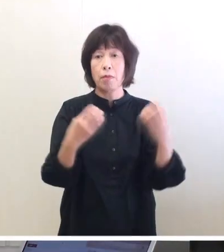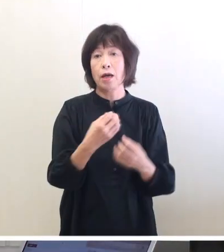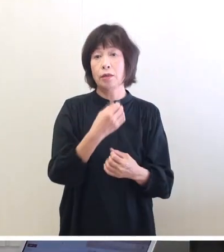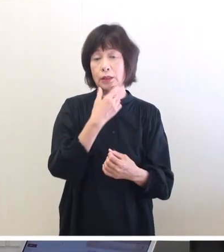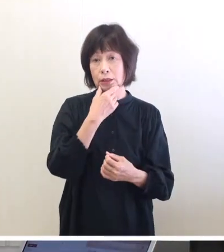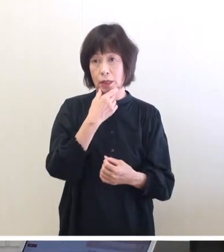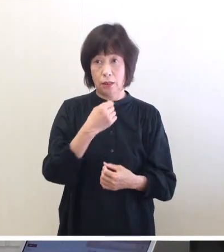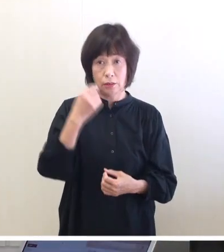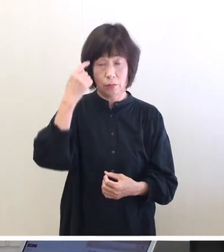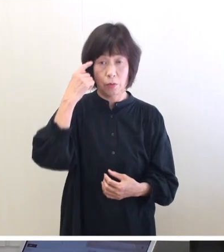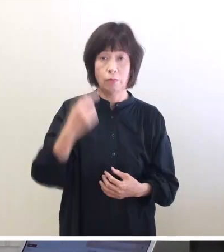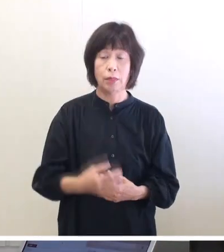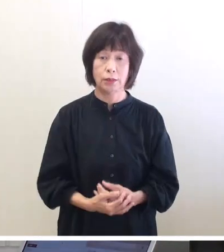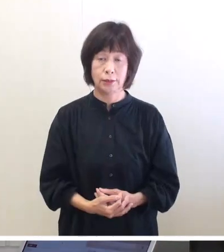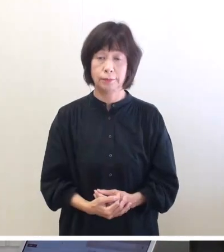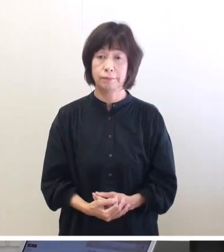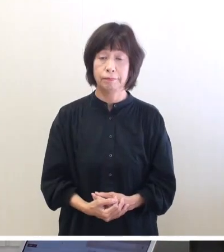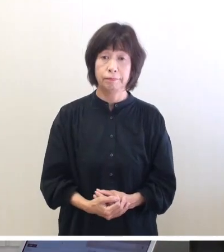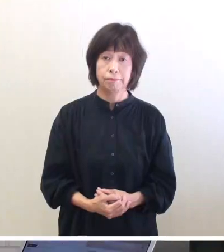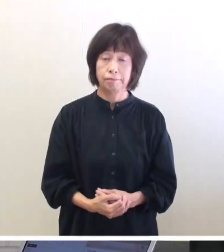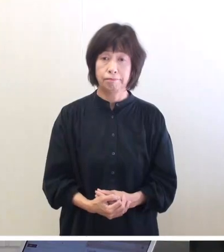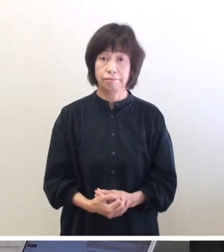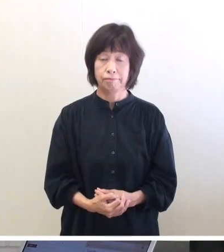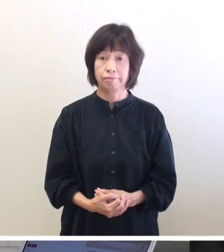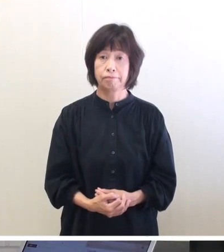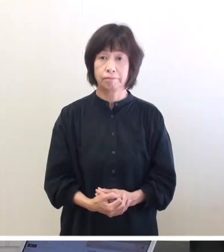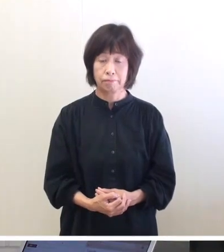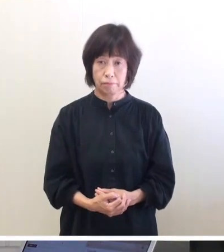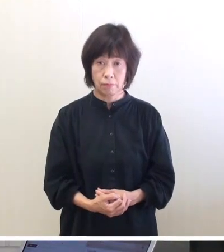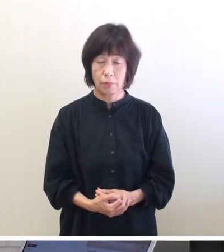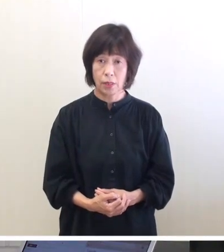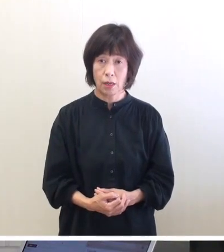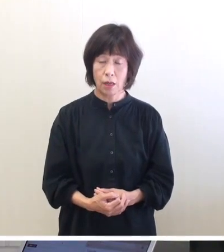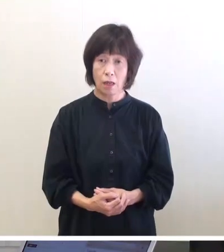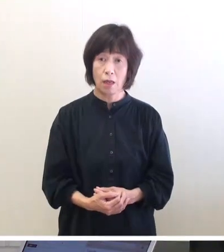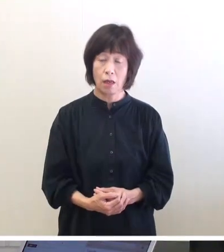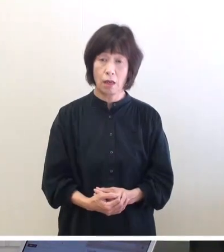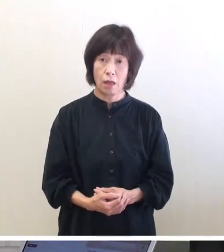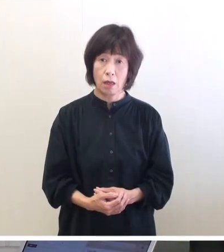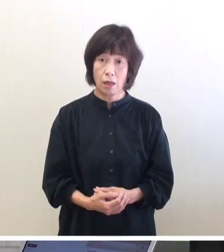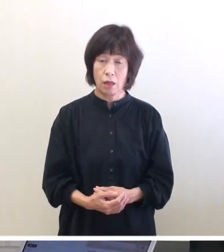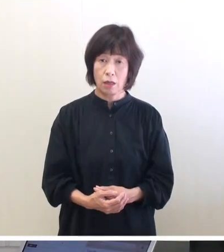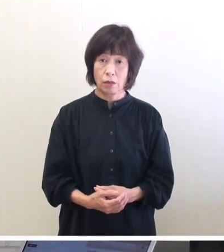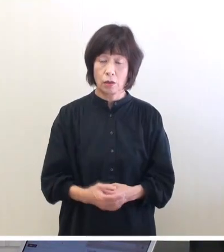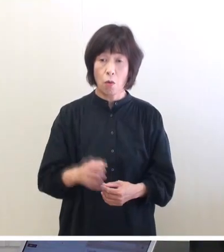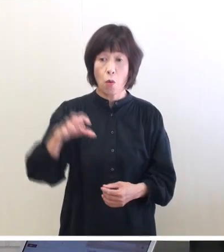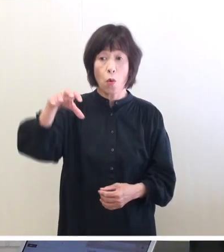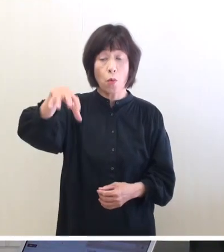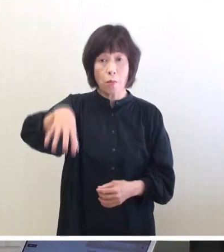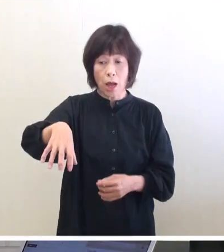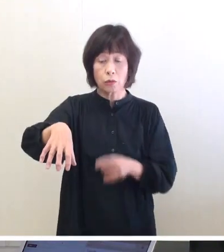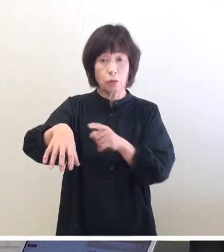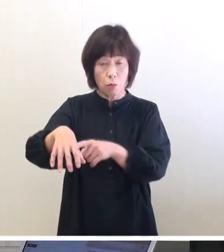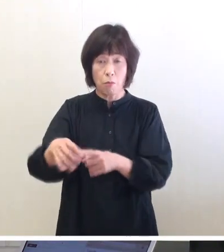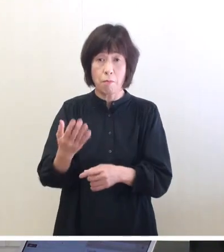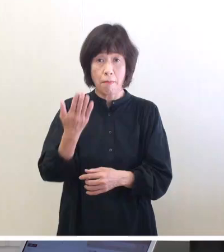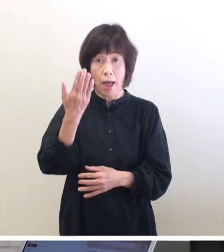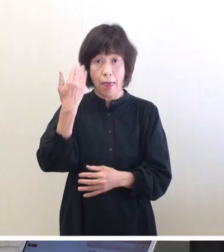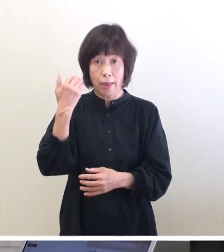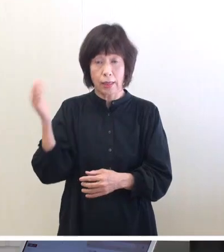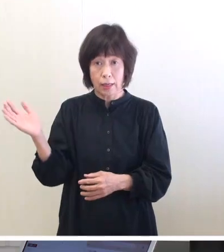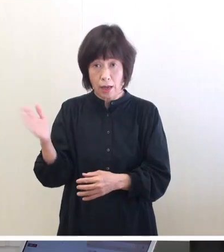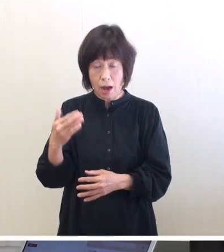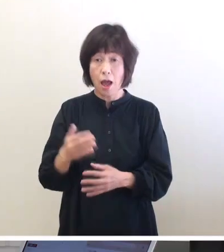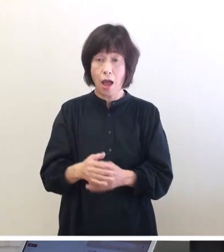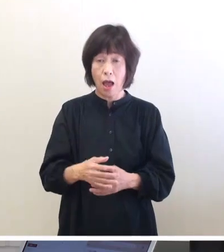みが形成をされてきました。でこの旧居留地につきましては、これまでもライトアップは行われているわけです